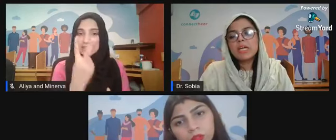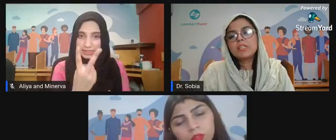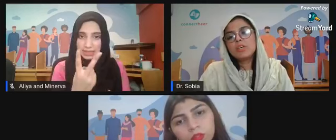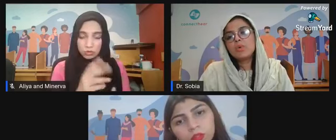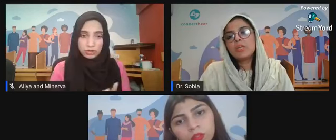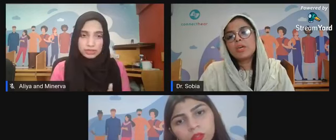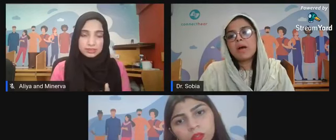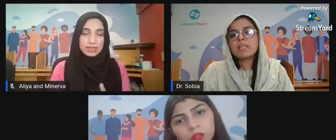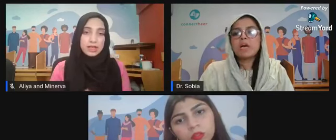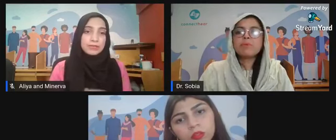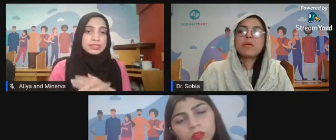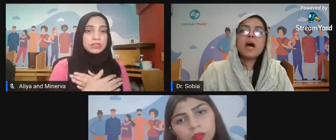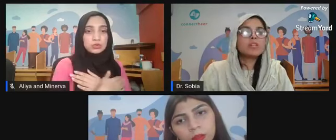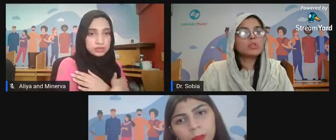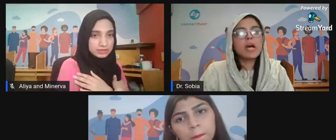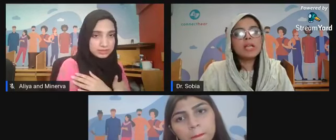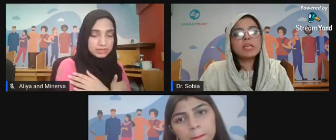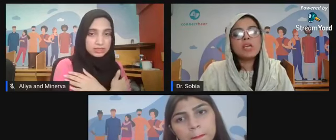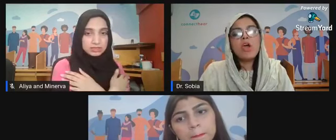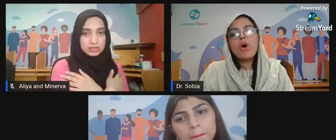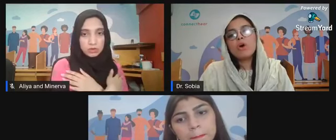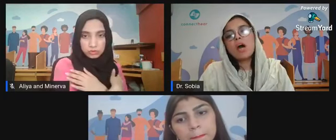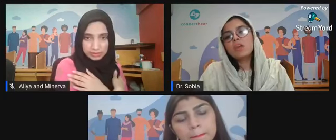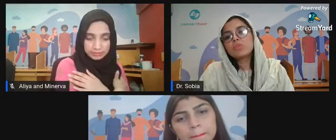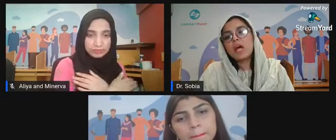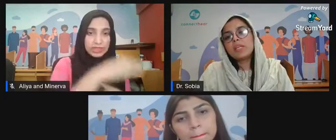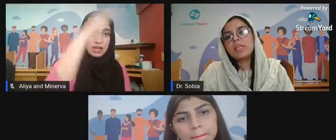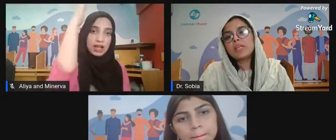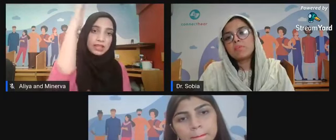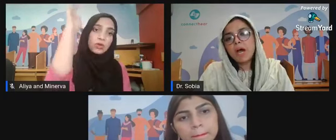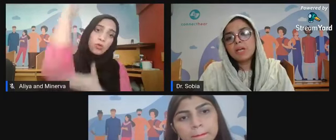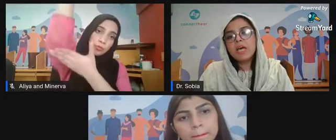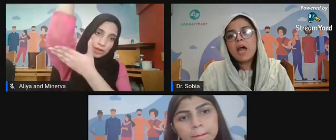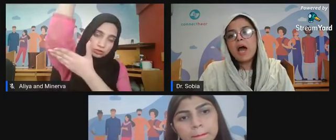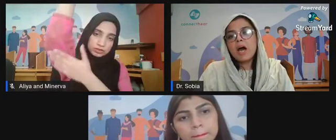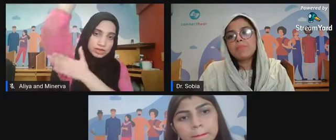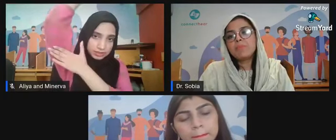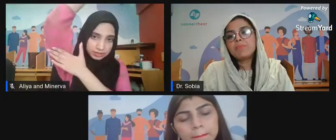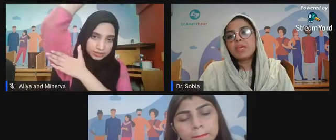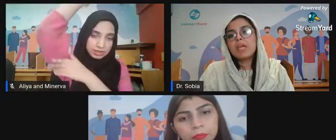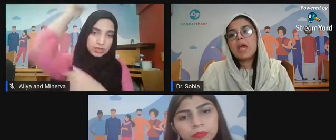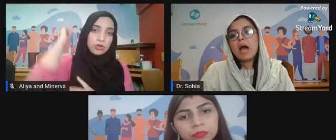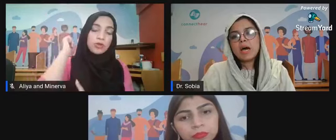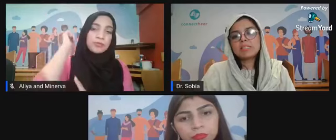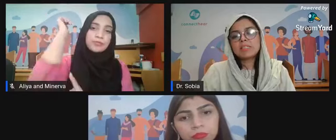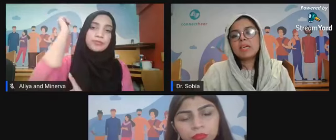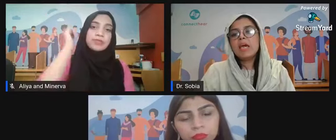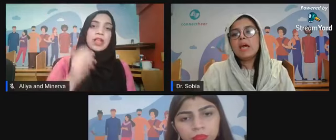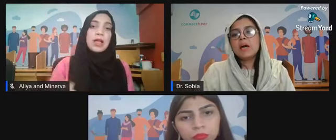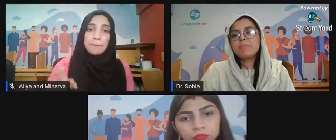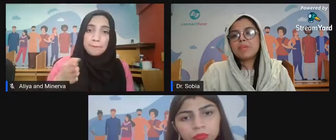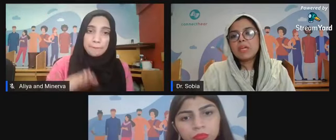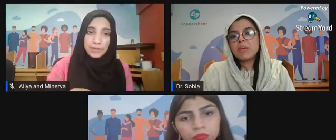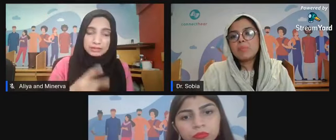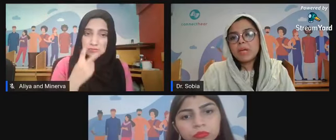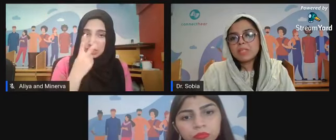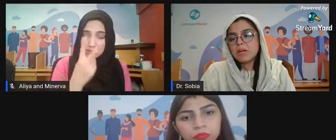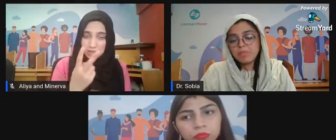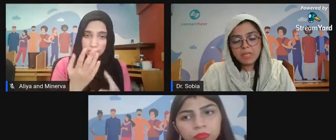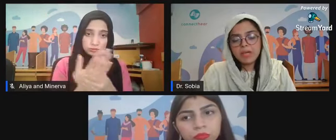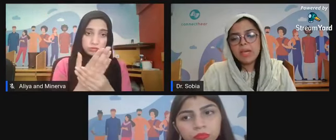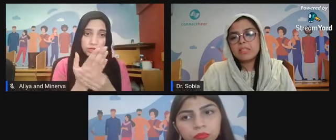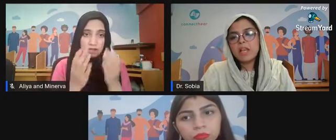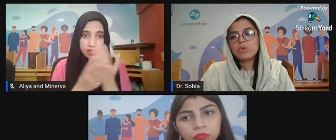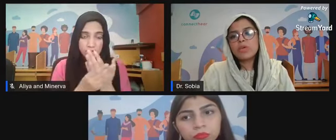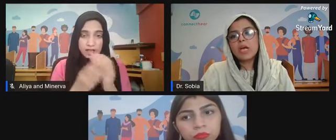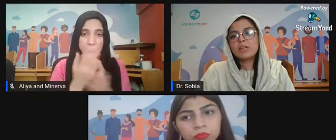हो जाएंगी. Turn होने के बाद आप अपना हाथ उठा लेंगी और हाथ उठा लेने के बाद आप अपने हाथ से अपने